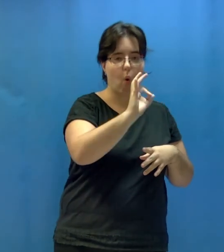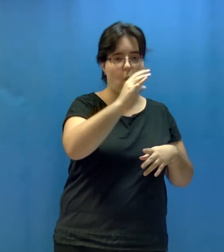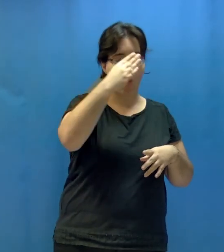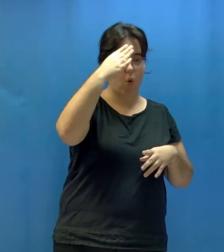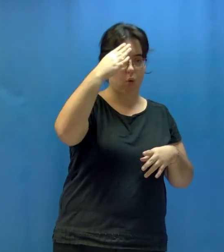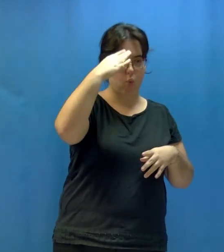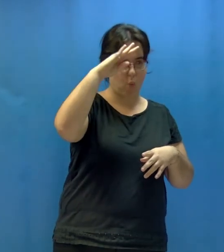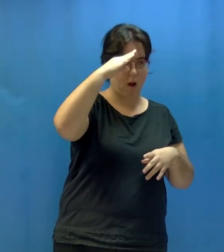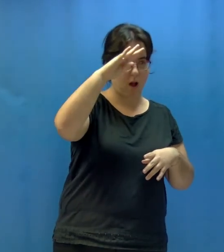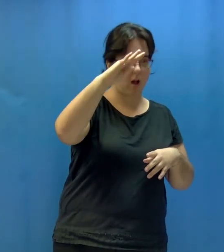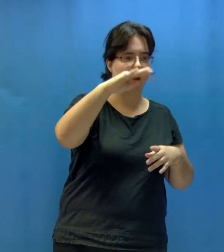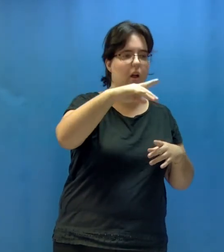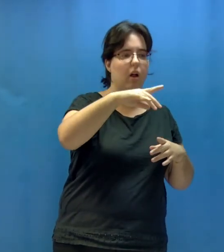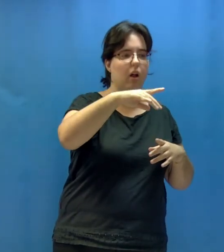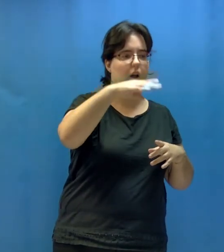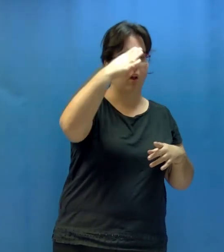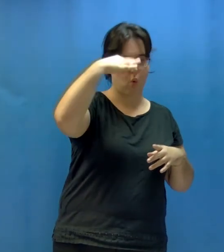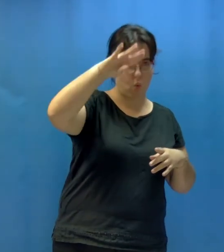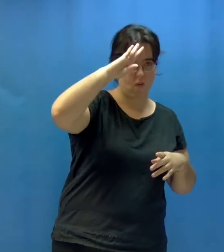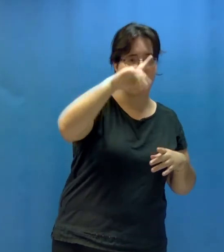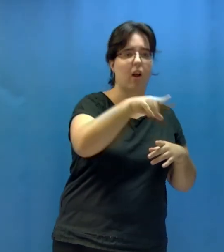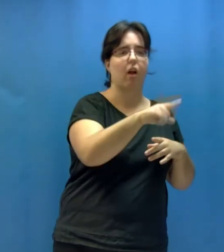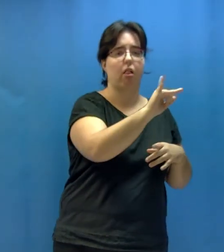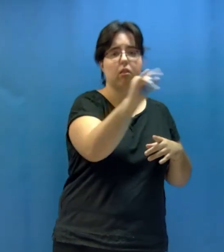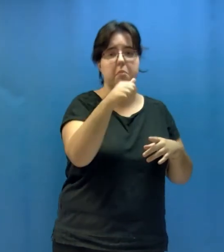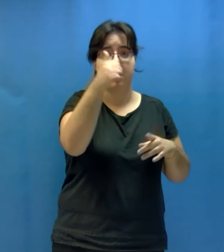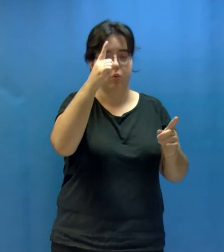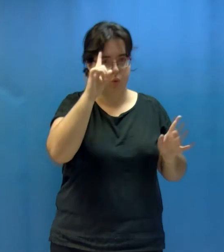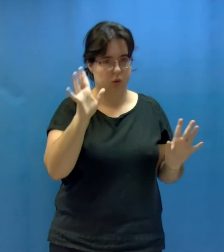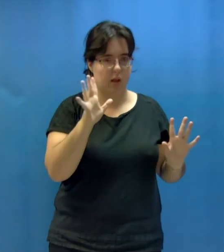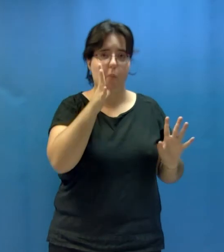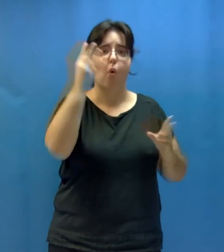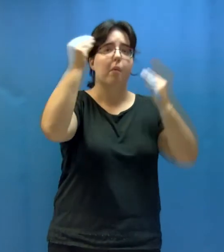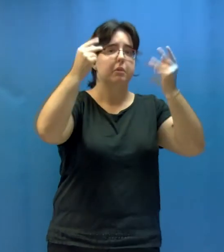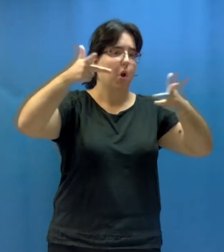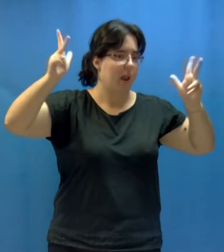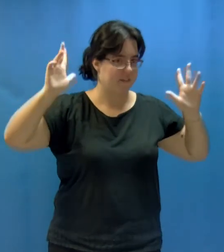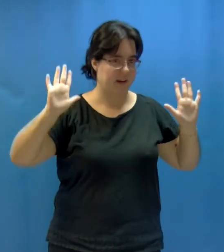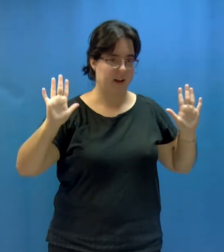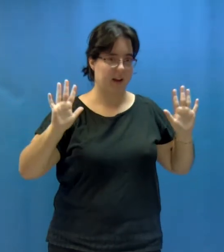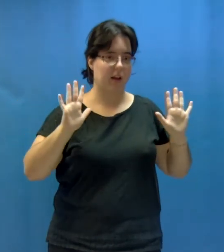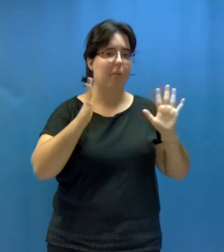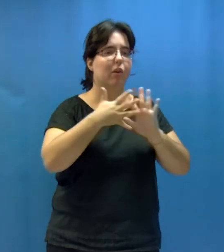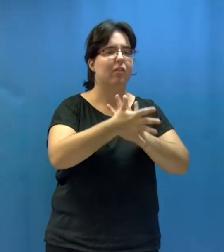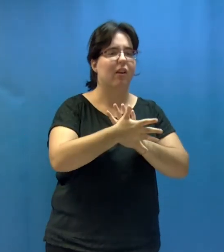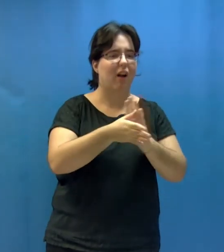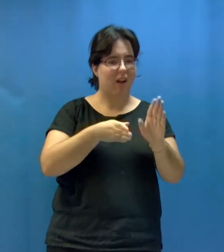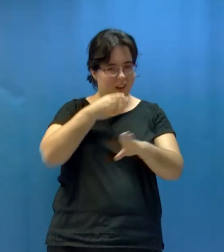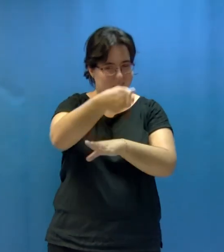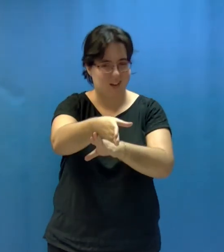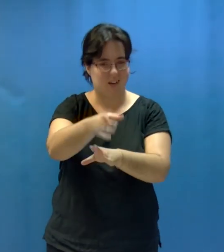És a dir, nosaltres li demanem la dimissió no per pensar, el pensament és lliure, és per assistir i